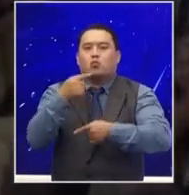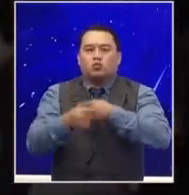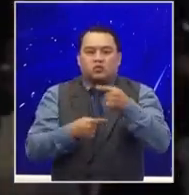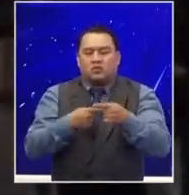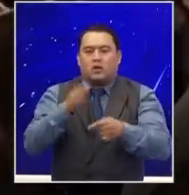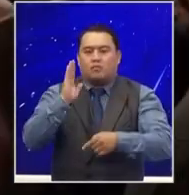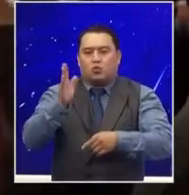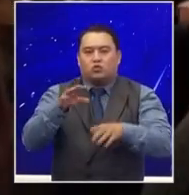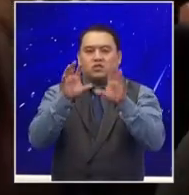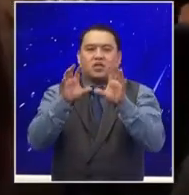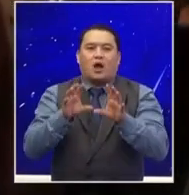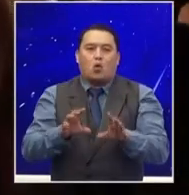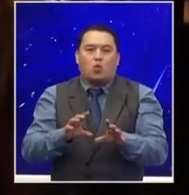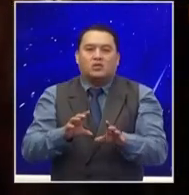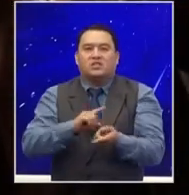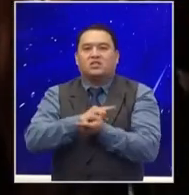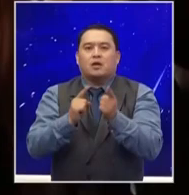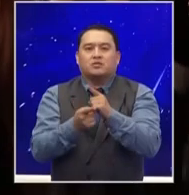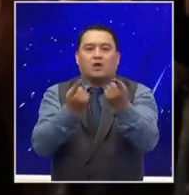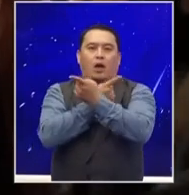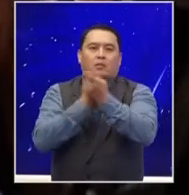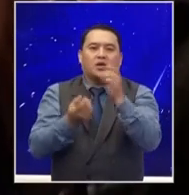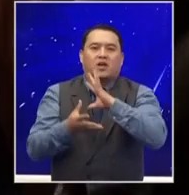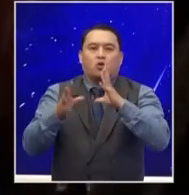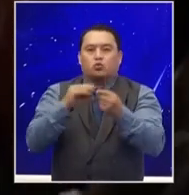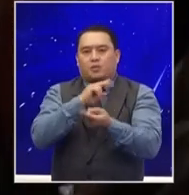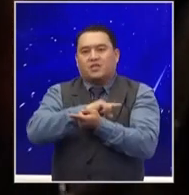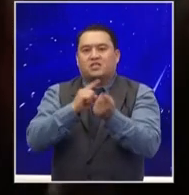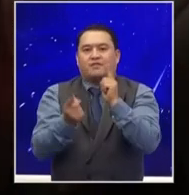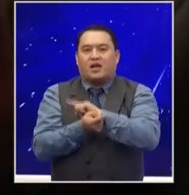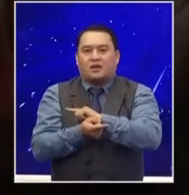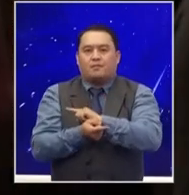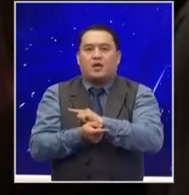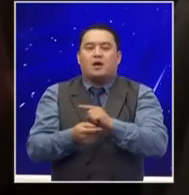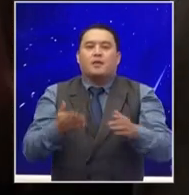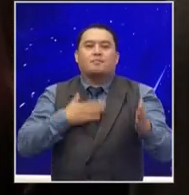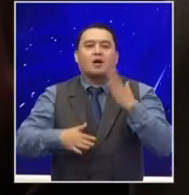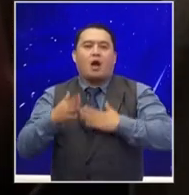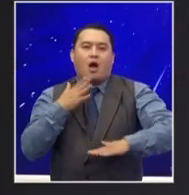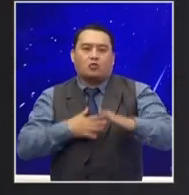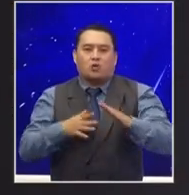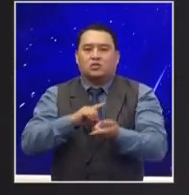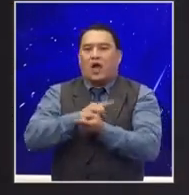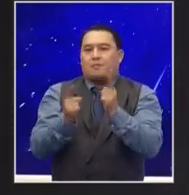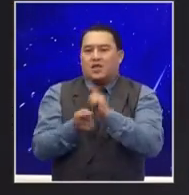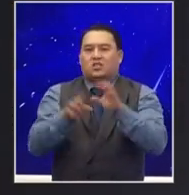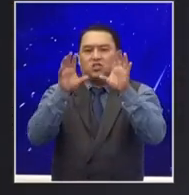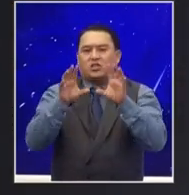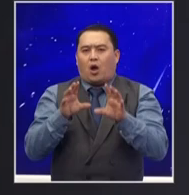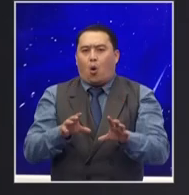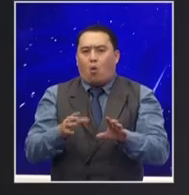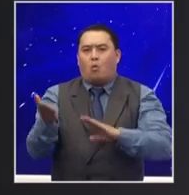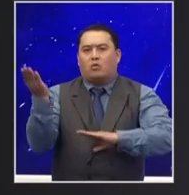конституции. Сторонники реформы встретили сообщение о результатах референдума ликованием. Замена Конституции, принятая еще